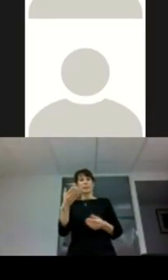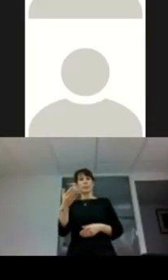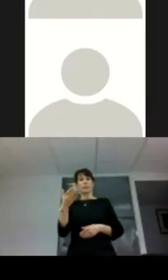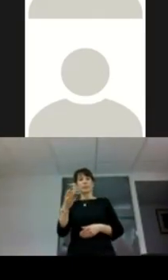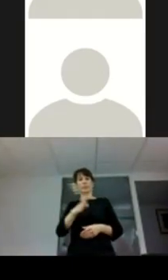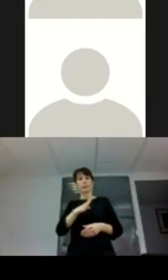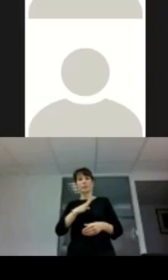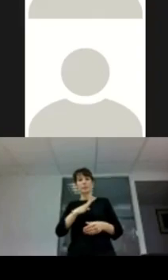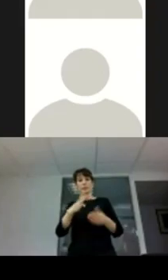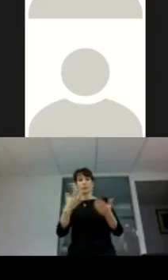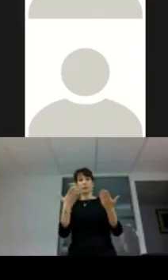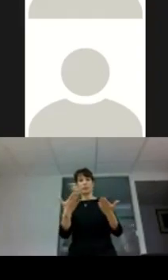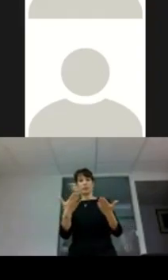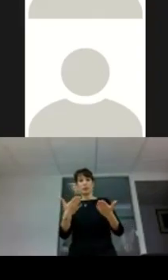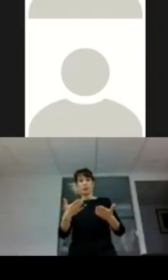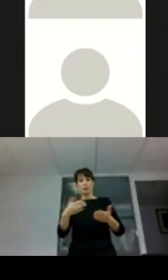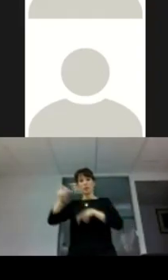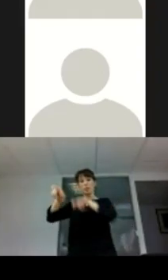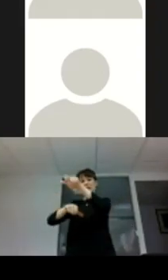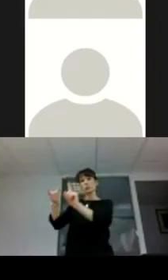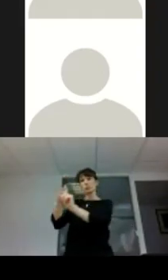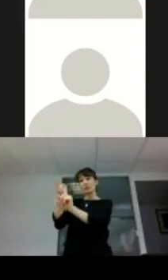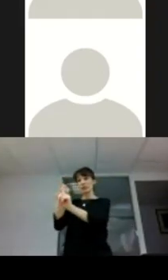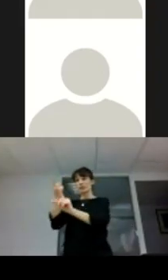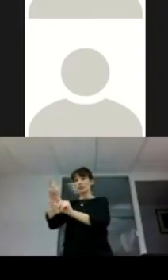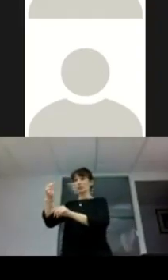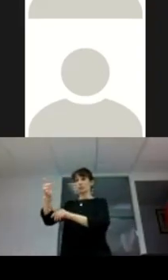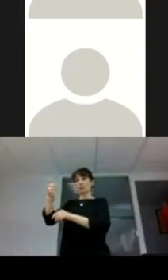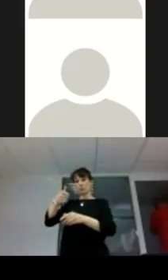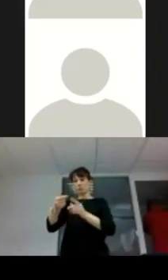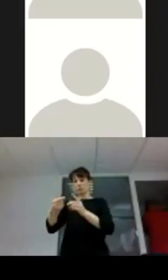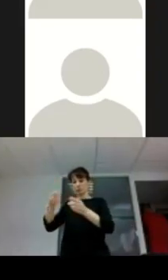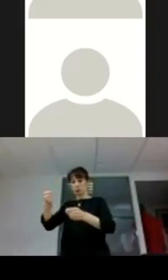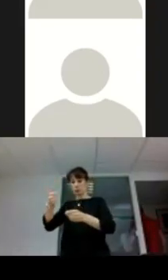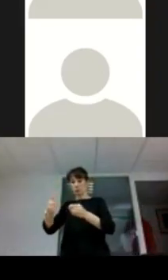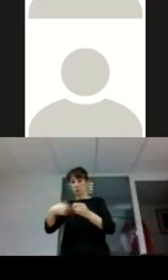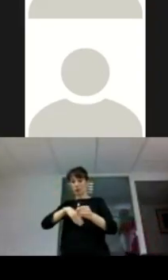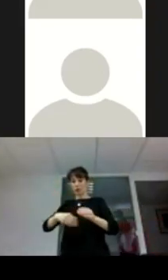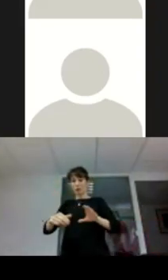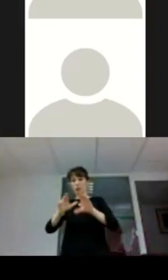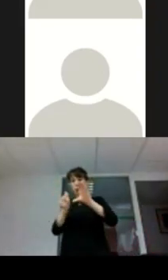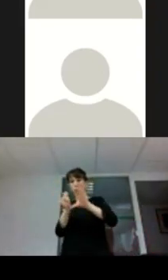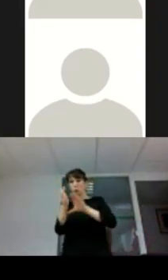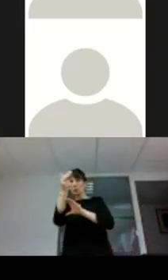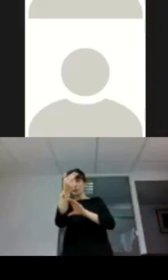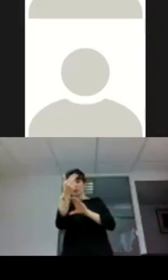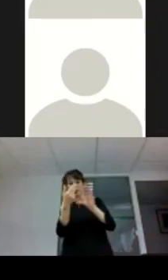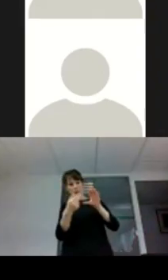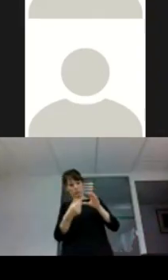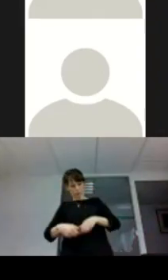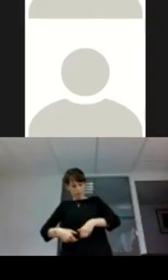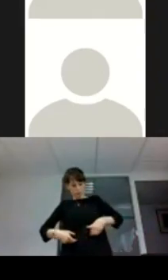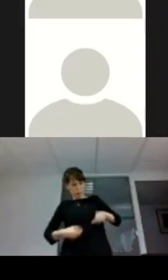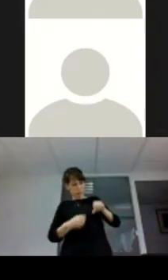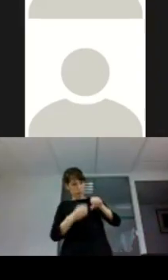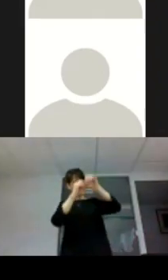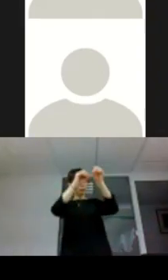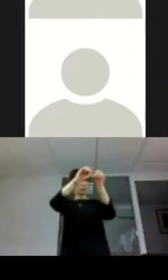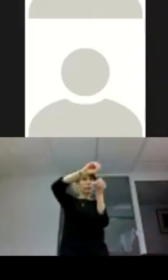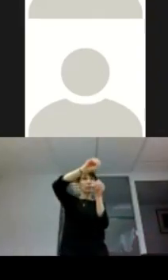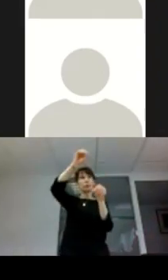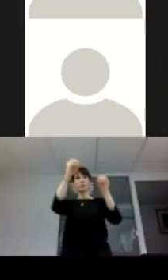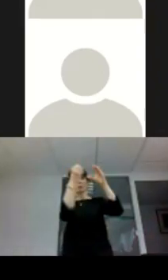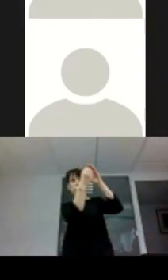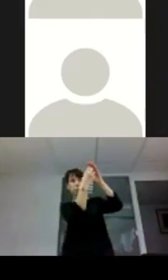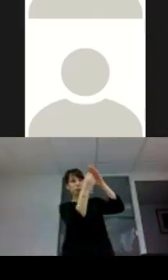développement de rétinoposcopiques qui fait que maintenant les gastro-entérologues sont capables de retirer par des dissections plus